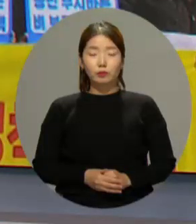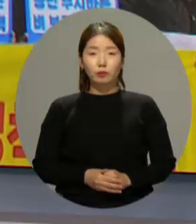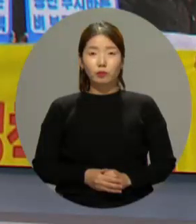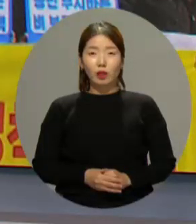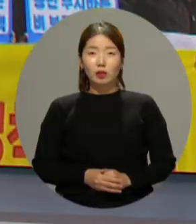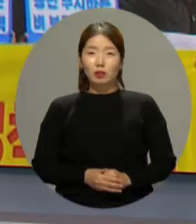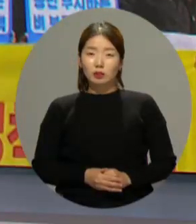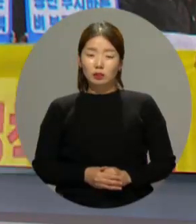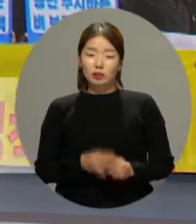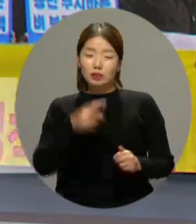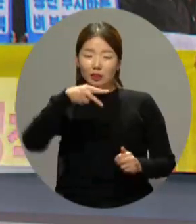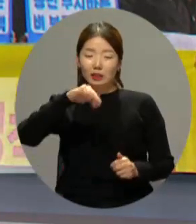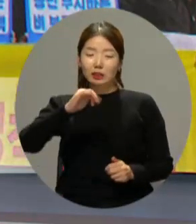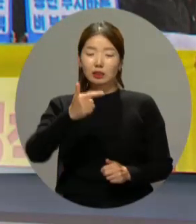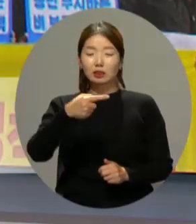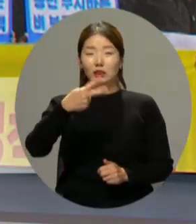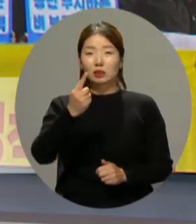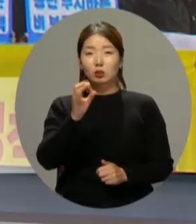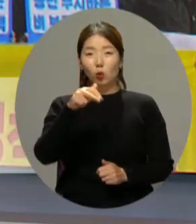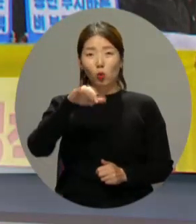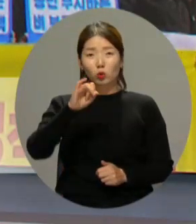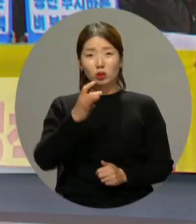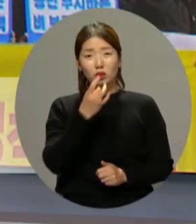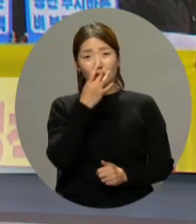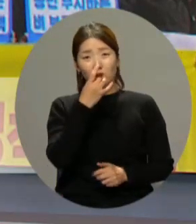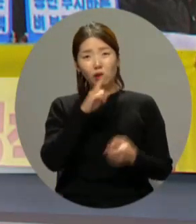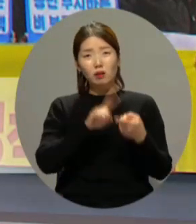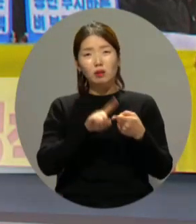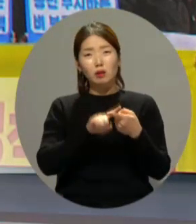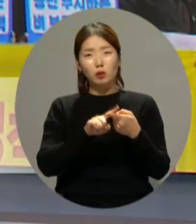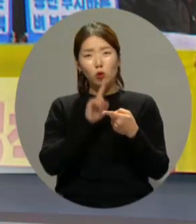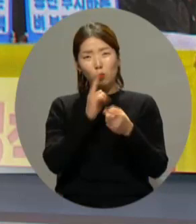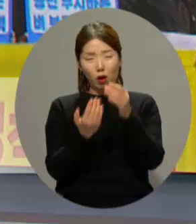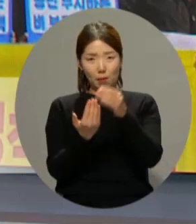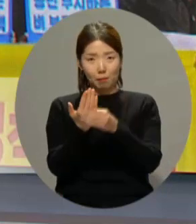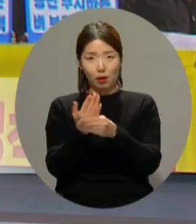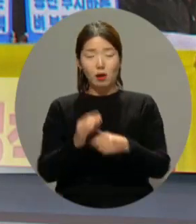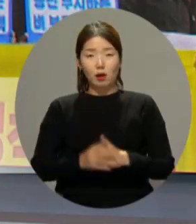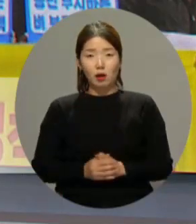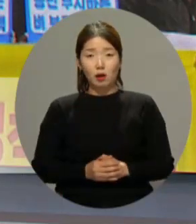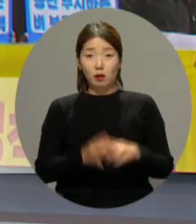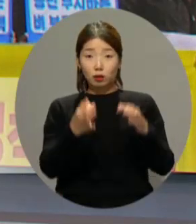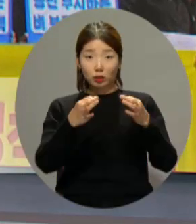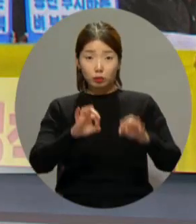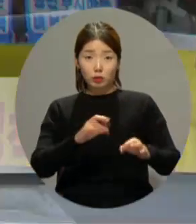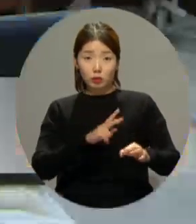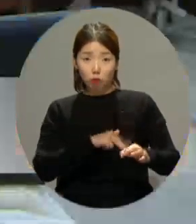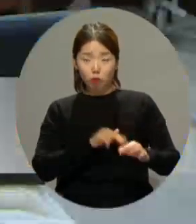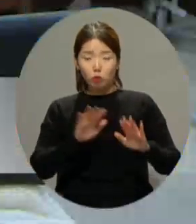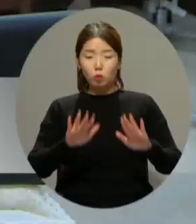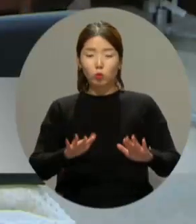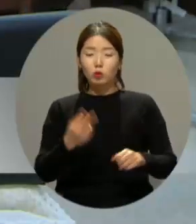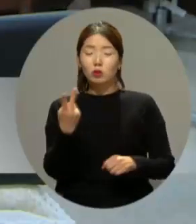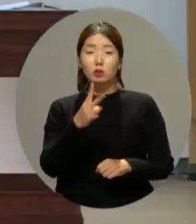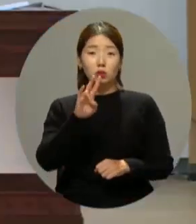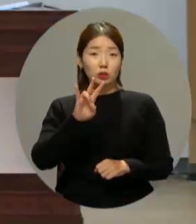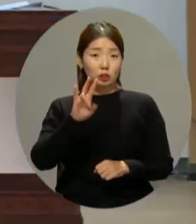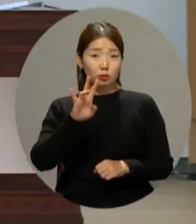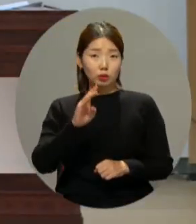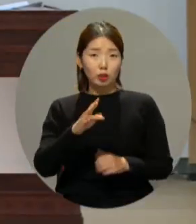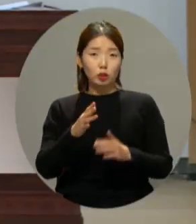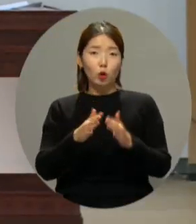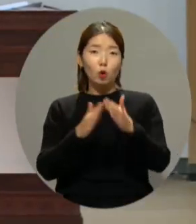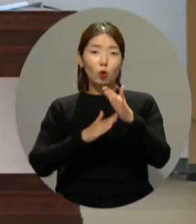전북의 주력이던 신동진 벽 보급 중단에 파문이 커지고 있습니다 김제시 의회는 오늘 2024년